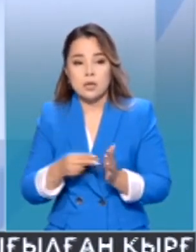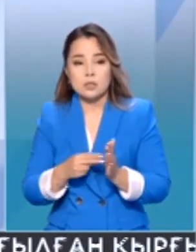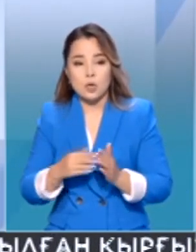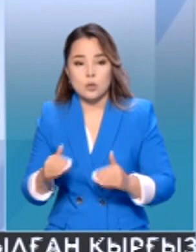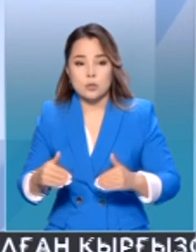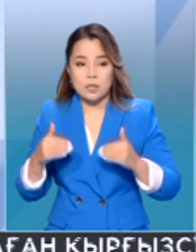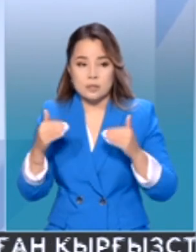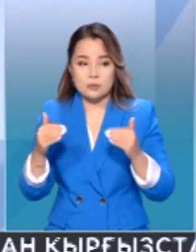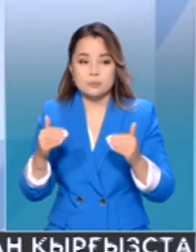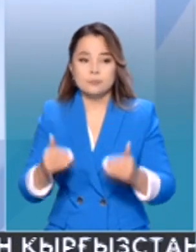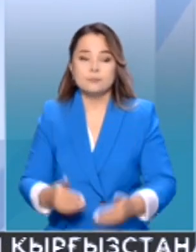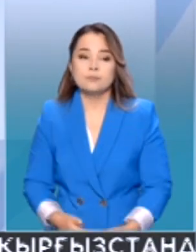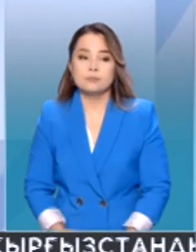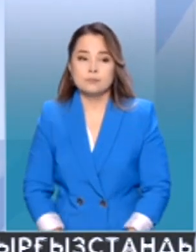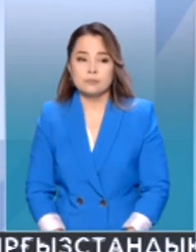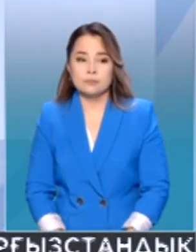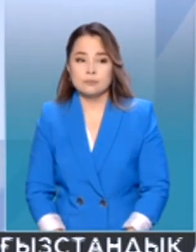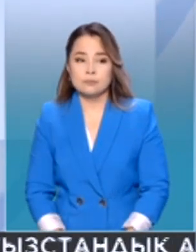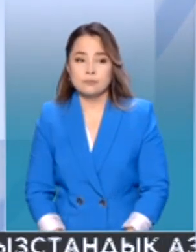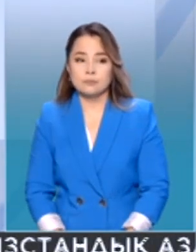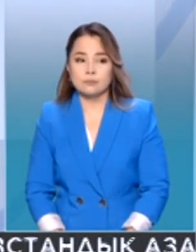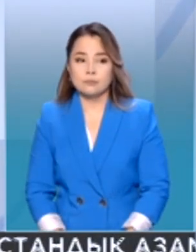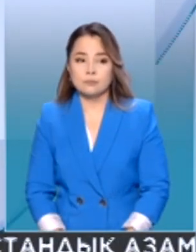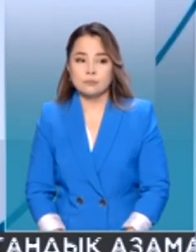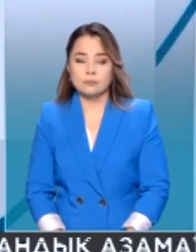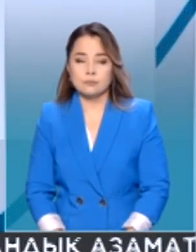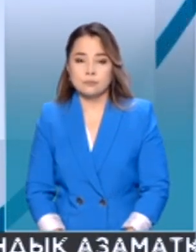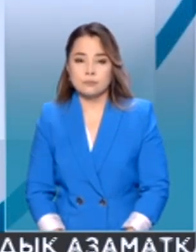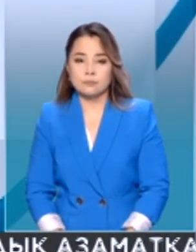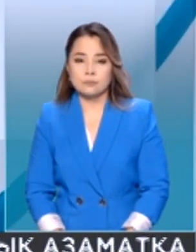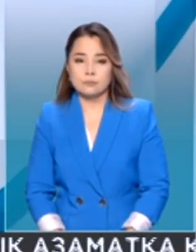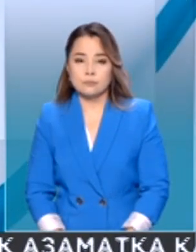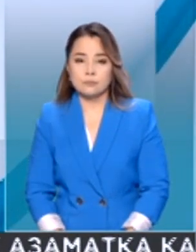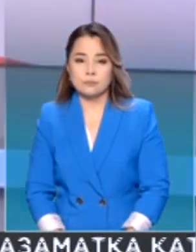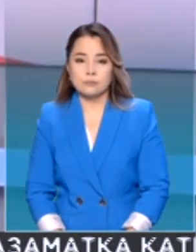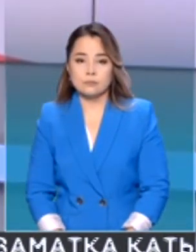Қуан Нұрақын, Азамат Кенжетаев, Қазақстан ұлттық телеарнасы, Алматы.